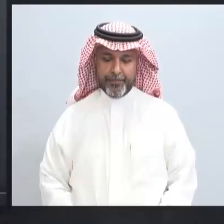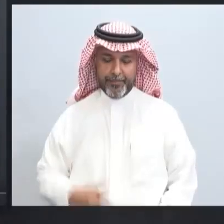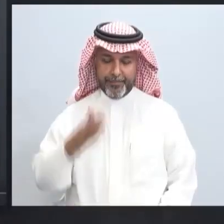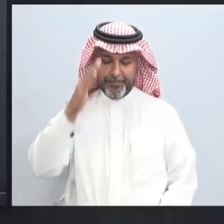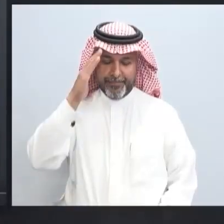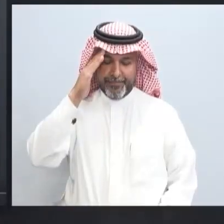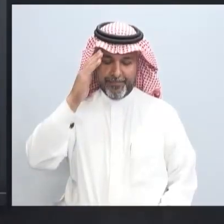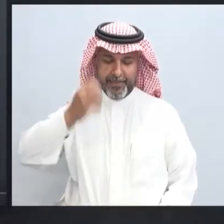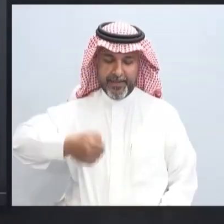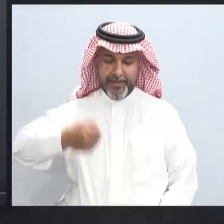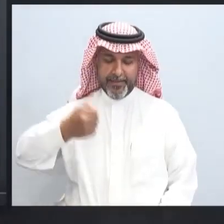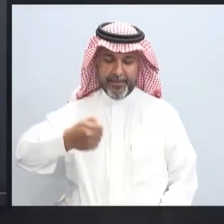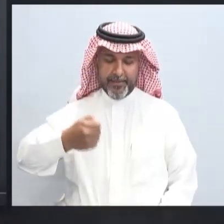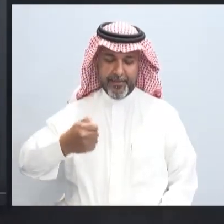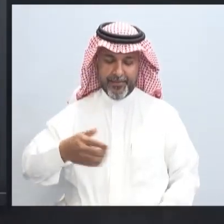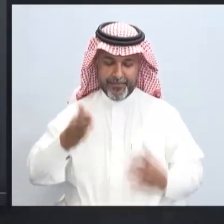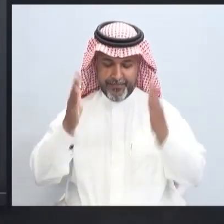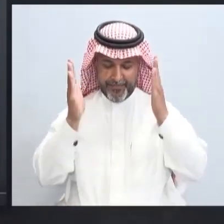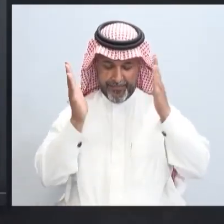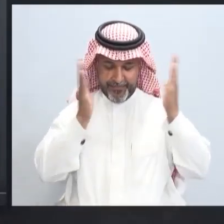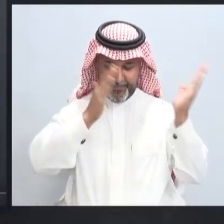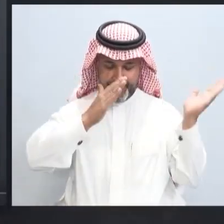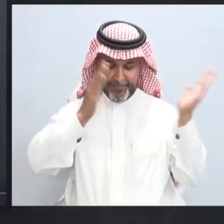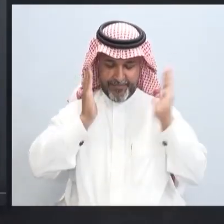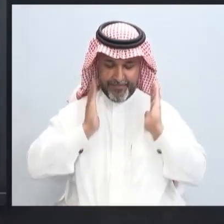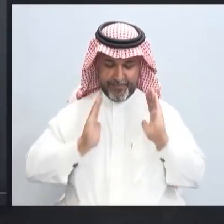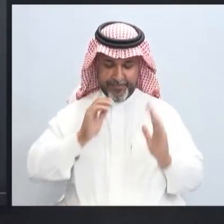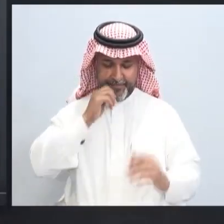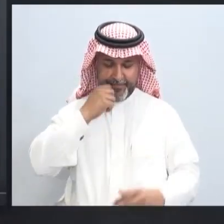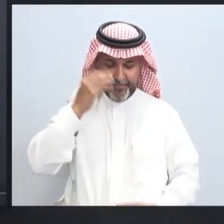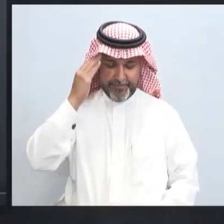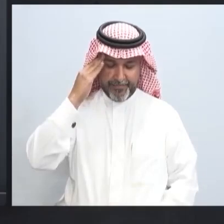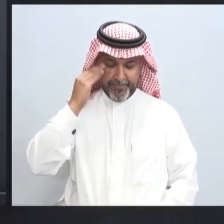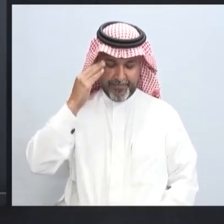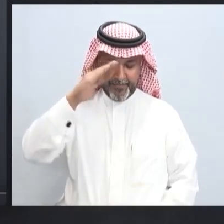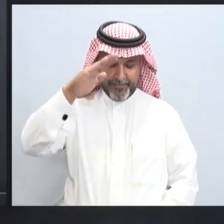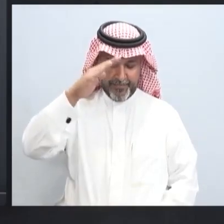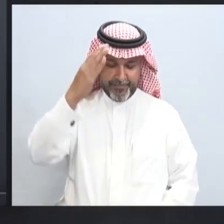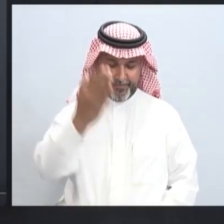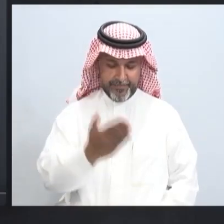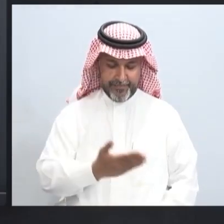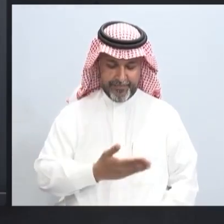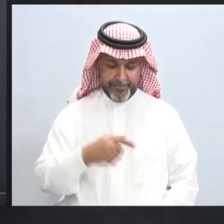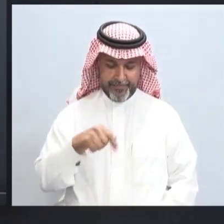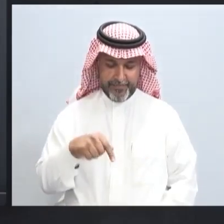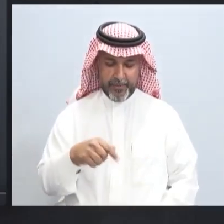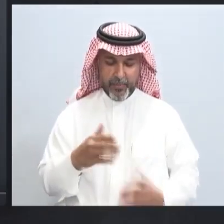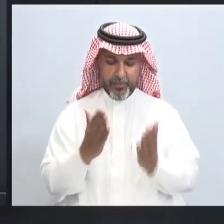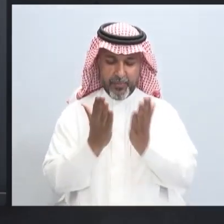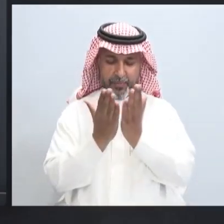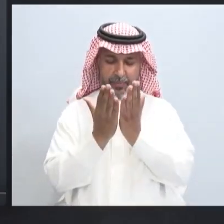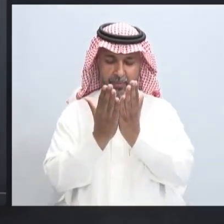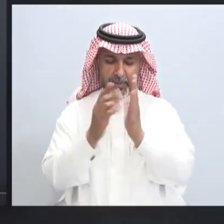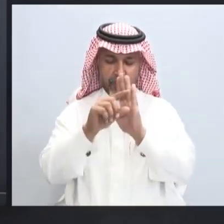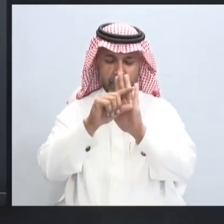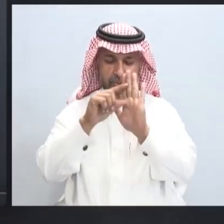السلام عليكم ورحمه الله وبركاته اهلا وسهلا بكم اعزائي الطلاب والطالبات في اثرائي الاول المتعلق بموضوع